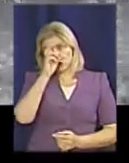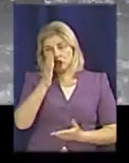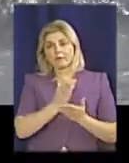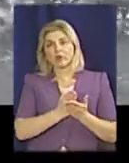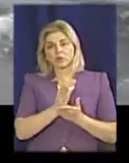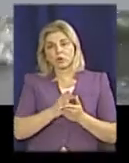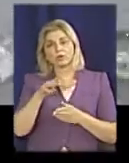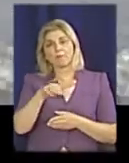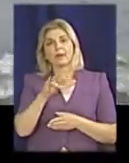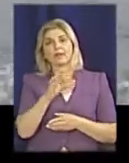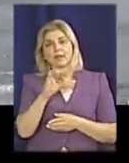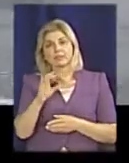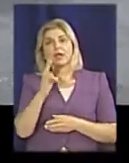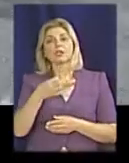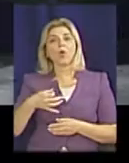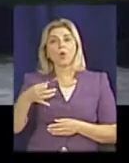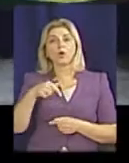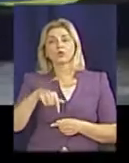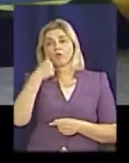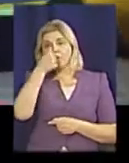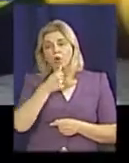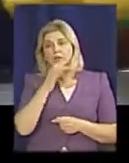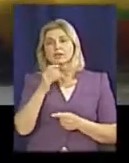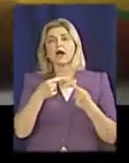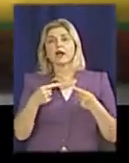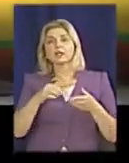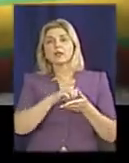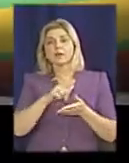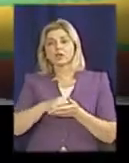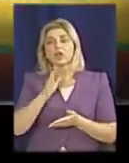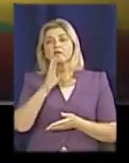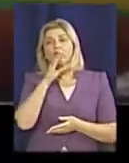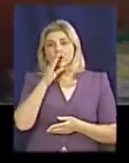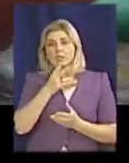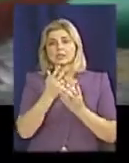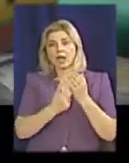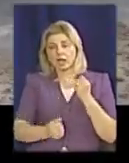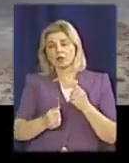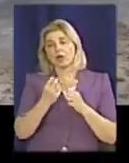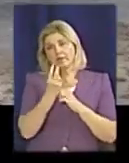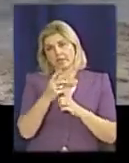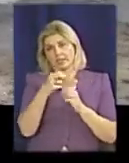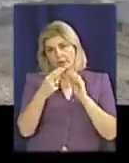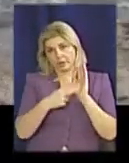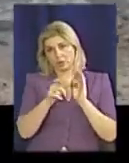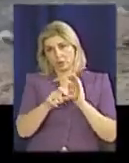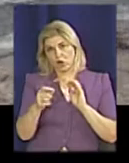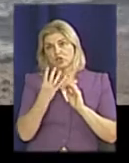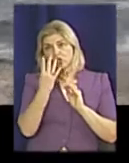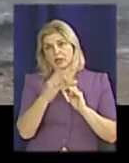служби надзвичайних ситуацій, на Миколаївщині цьогоріч з різних причин у воді загинуло 17 осіб, 4 з них –